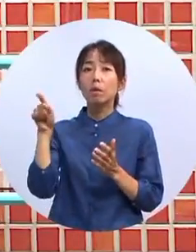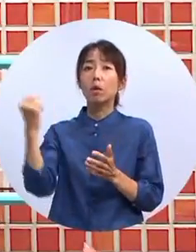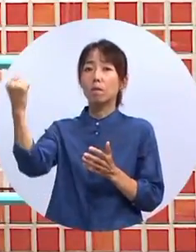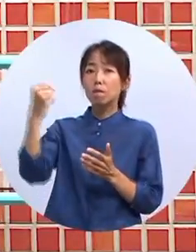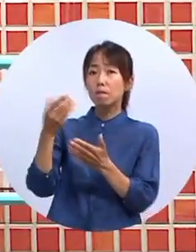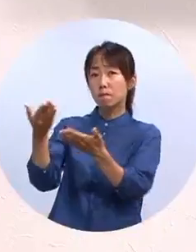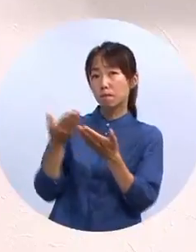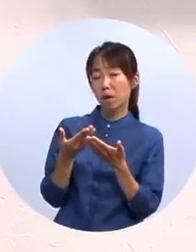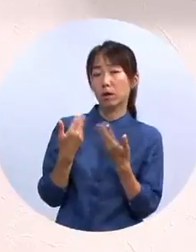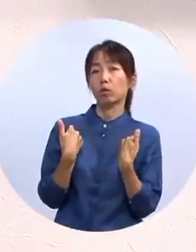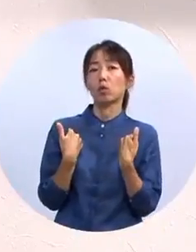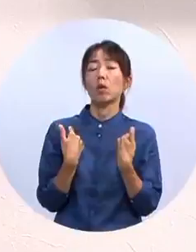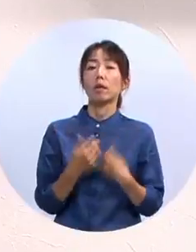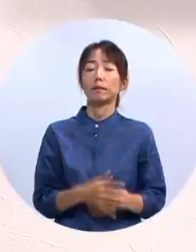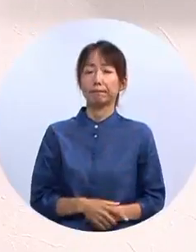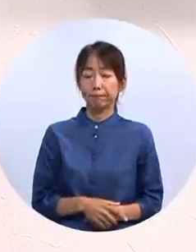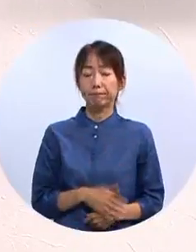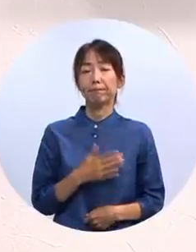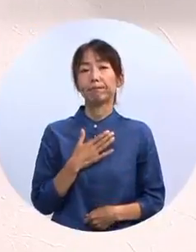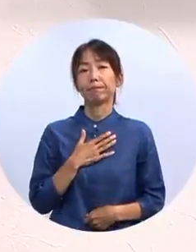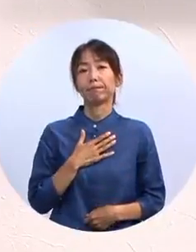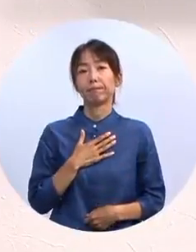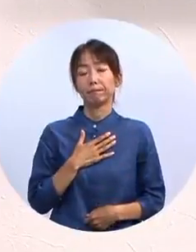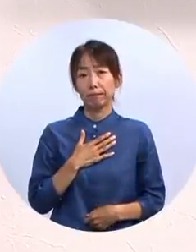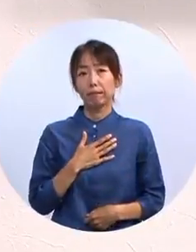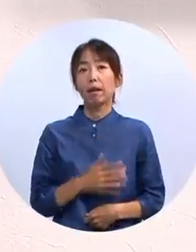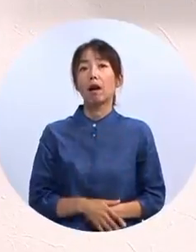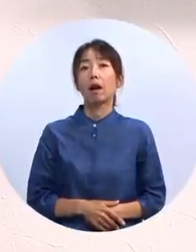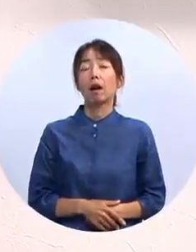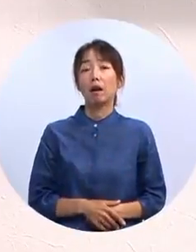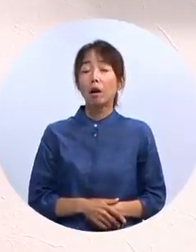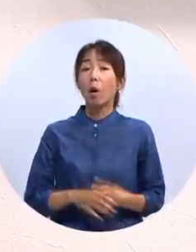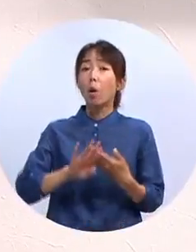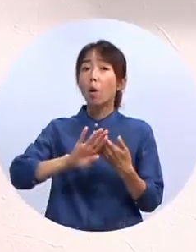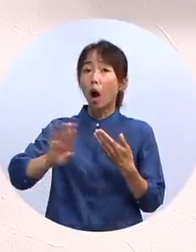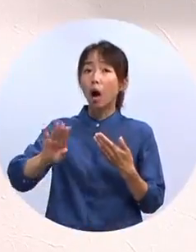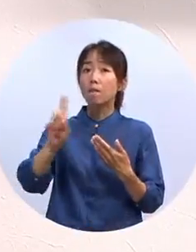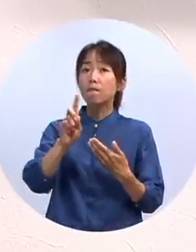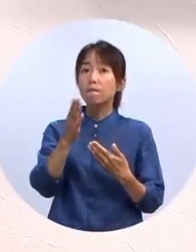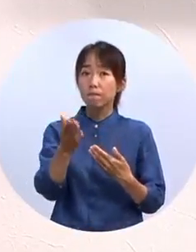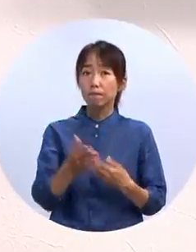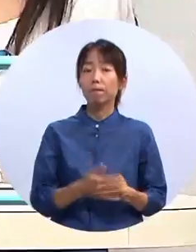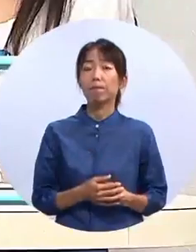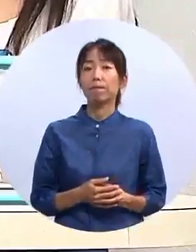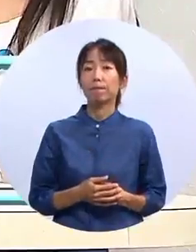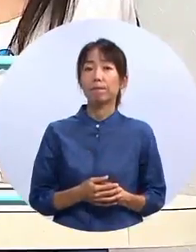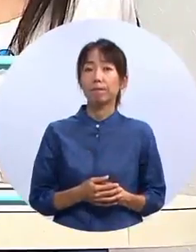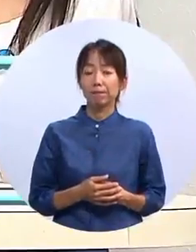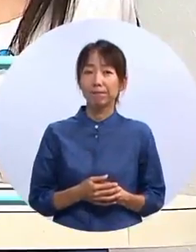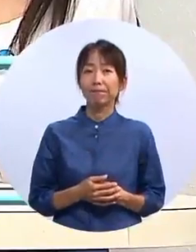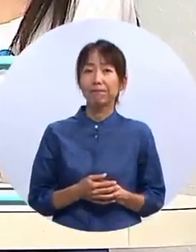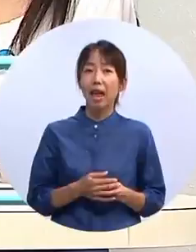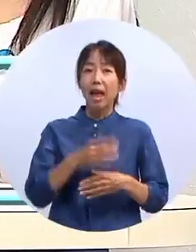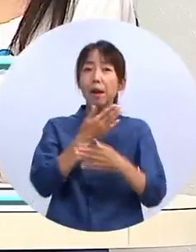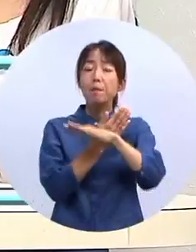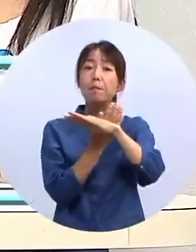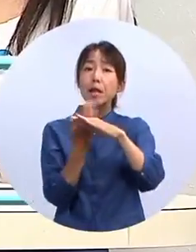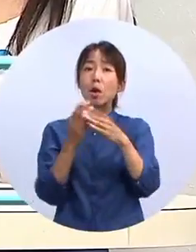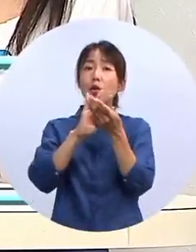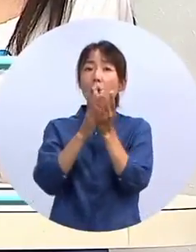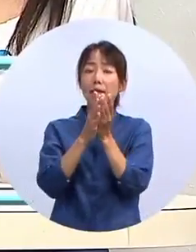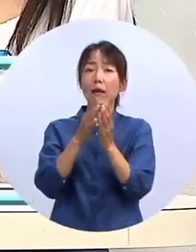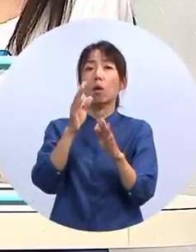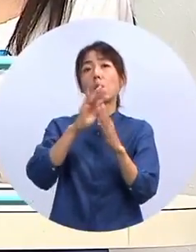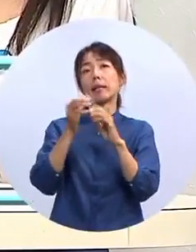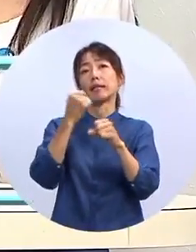要です。 わかりました。では建物緑化賞の他にもあるんですか？ はい、緑と花のまちづくり賞